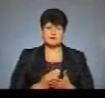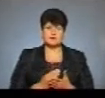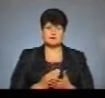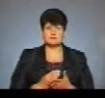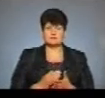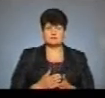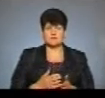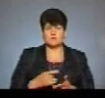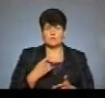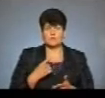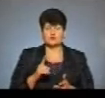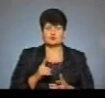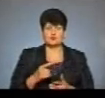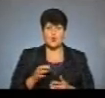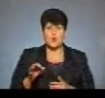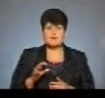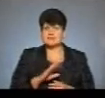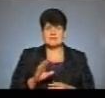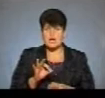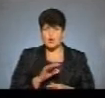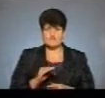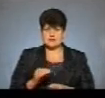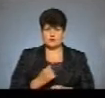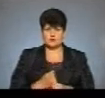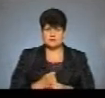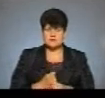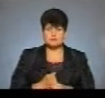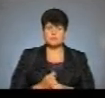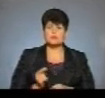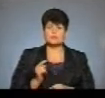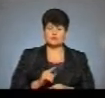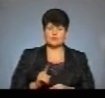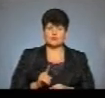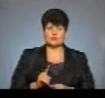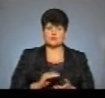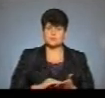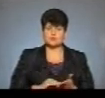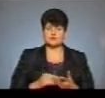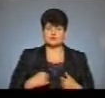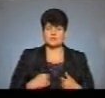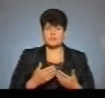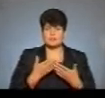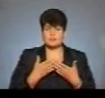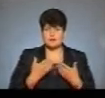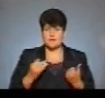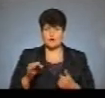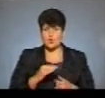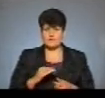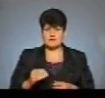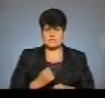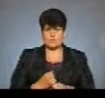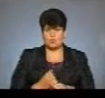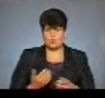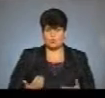я неофіційно працюю, але при тому всьому декларують, що я не маю офіційної роботи.